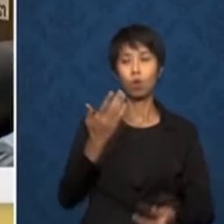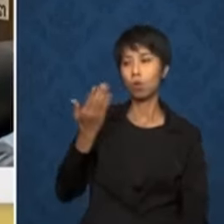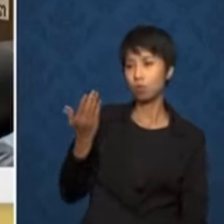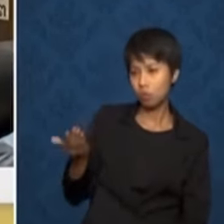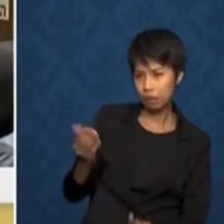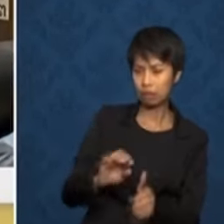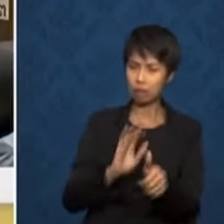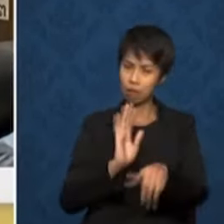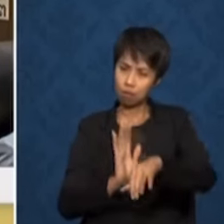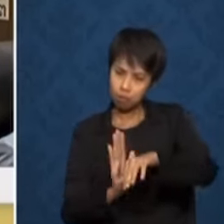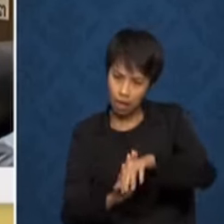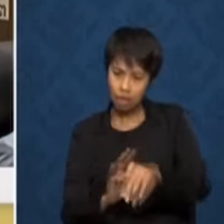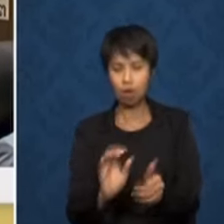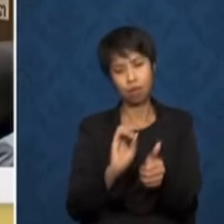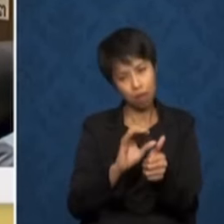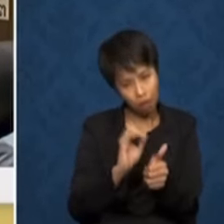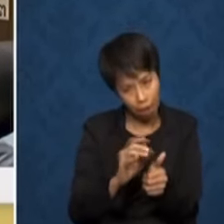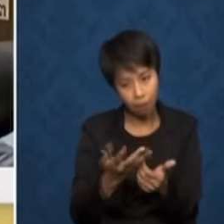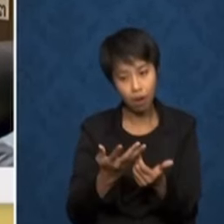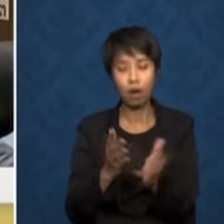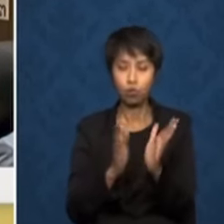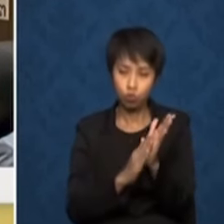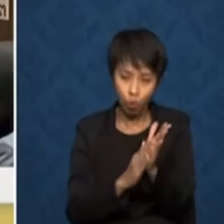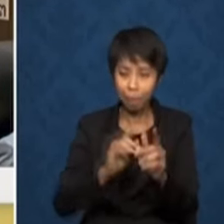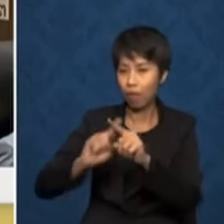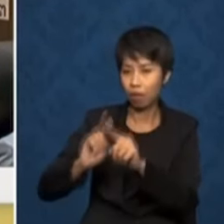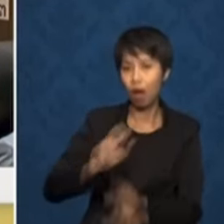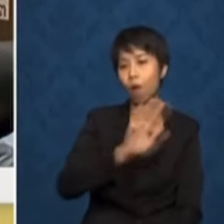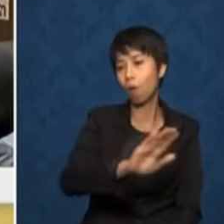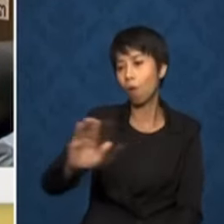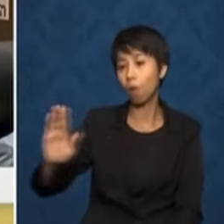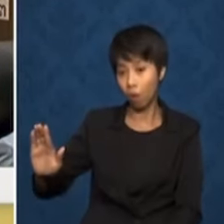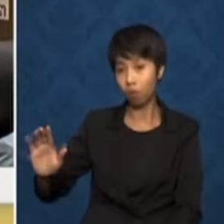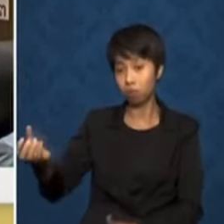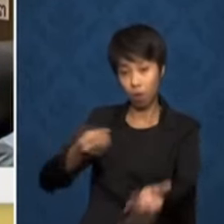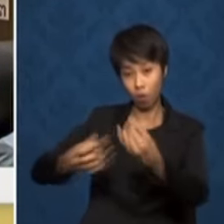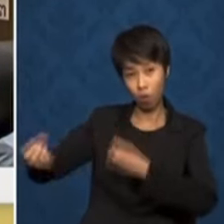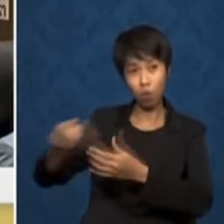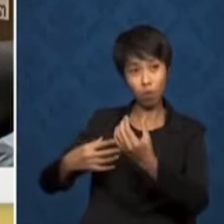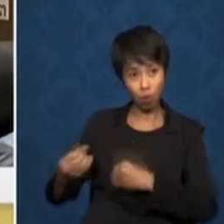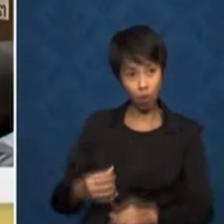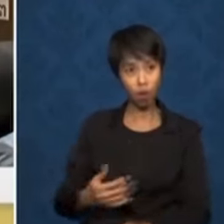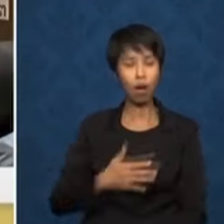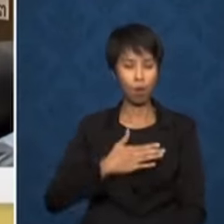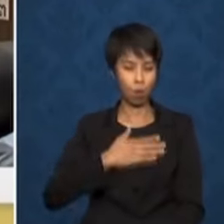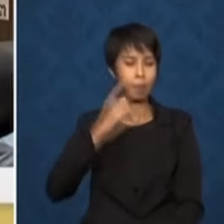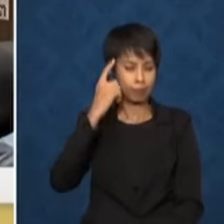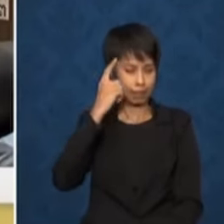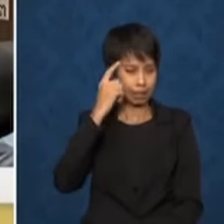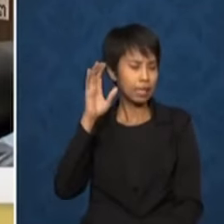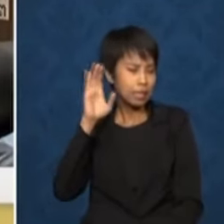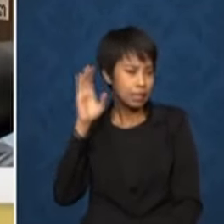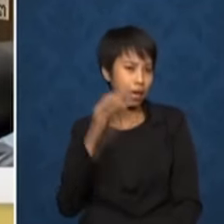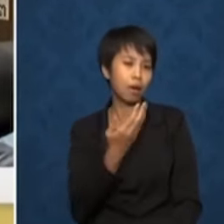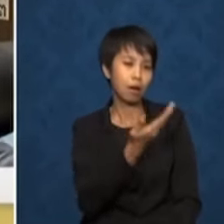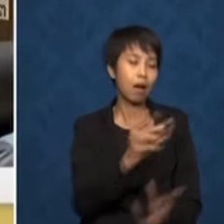ติหรือแม้แต่ข้อชมของเพื่อนสมาชิกเนี่ยผมเชื่อว่าทางกรรมาธิการหรือแม้แต่กระทั่งท่านประธานเองก็จะนำสิ่ง